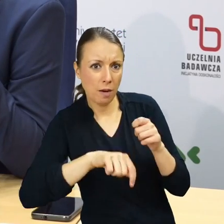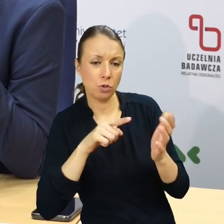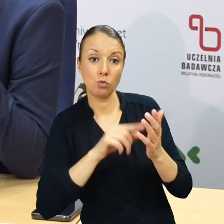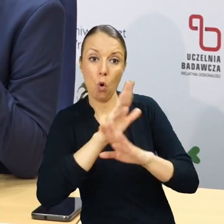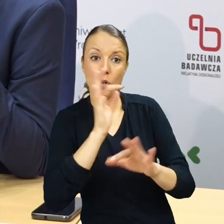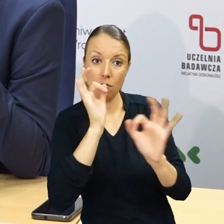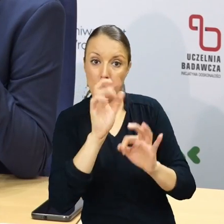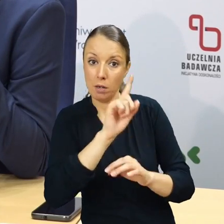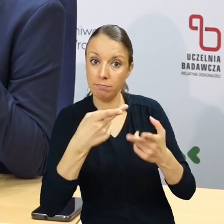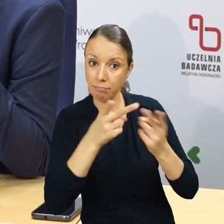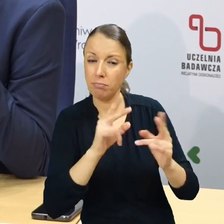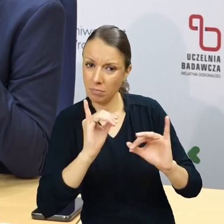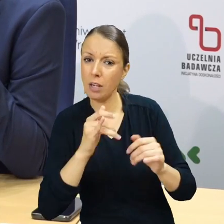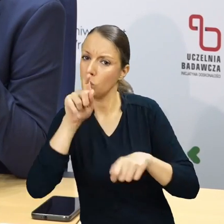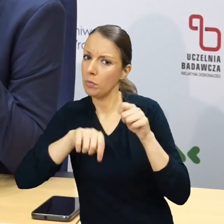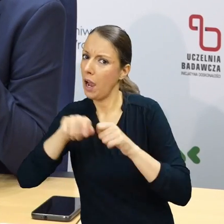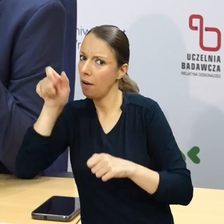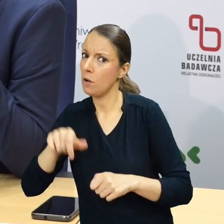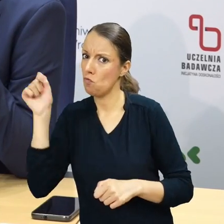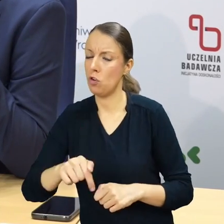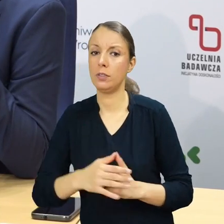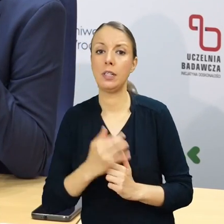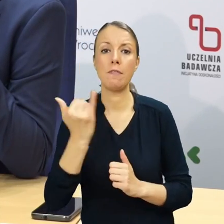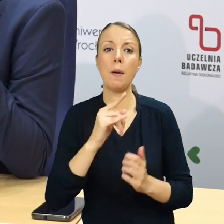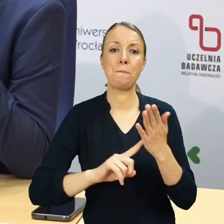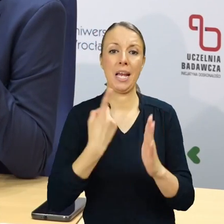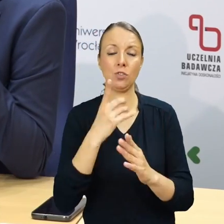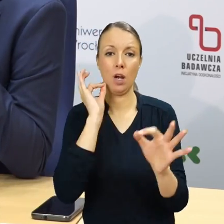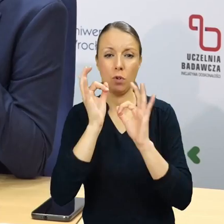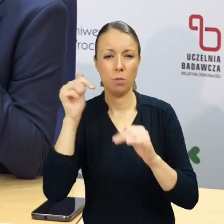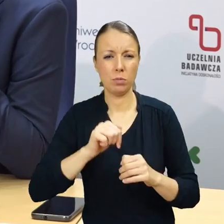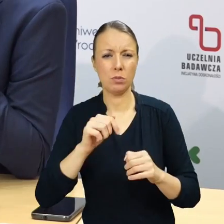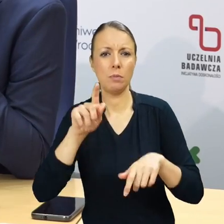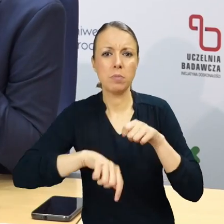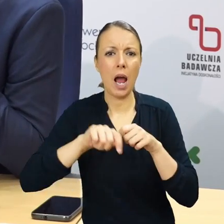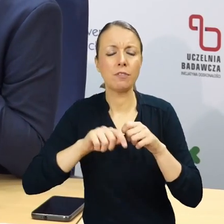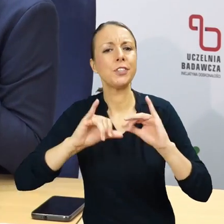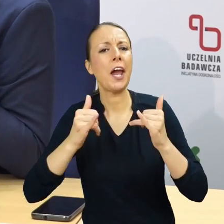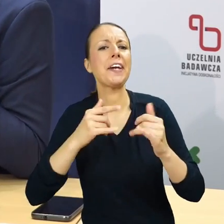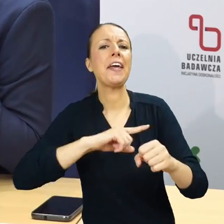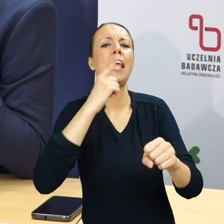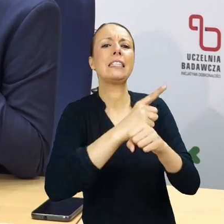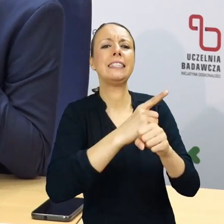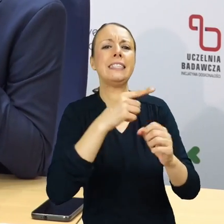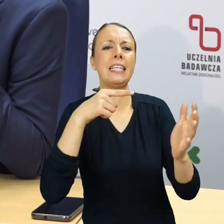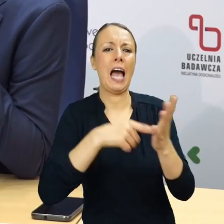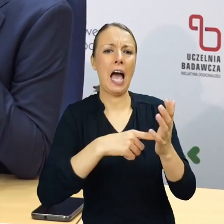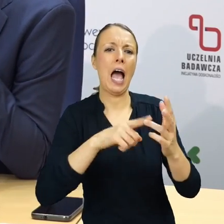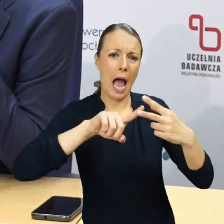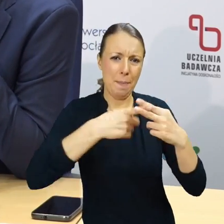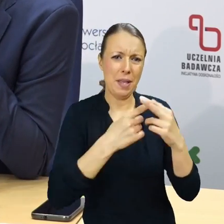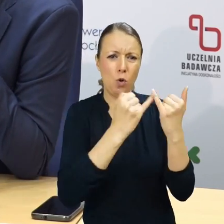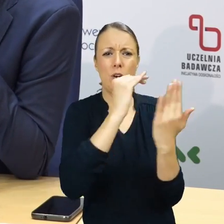źródłem wiedzy będzie konstrukcja decyzji administracyjnej. Jeszcze jest jeden wątek taki, że